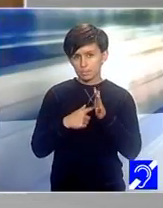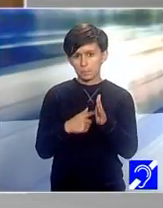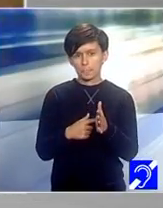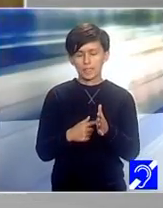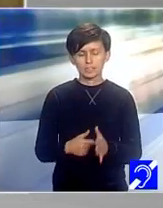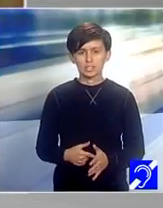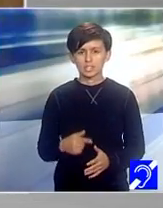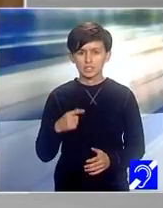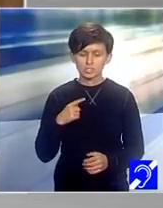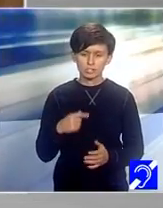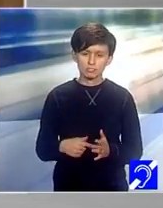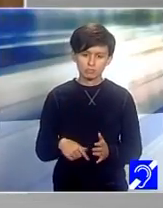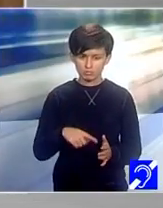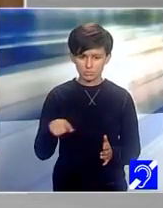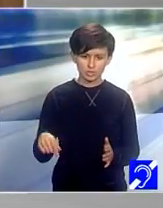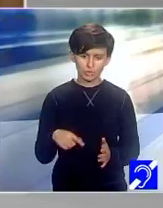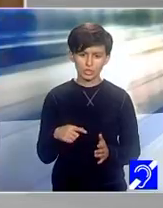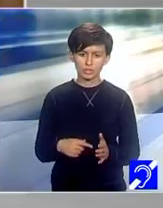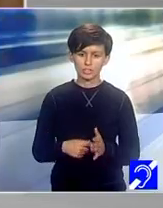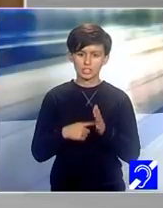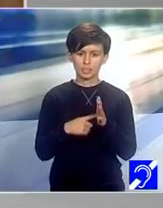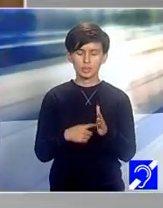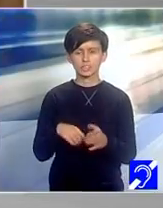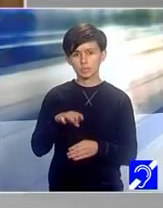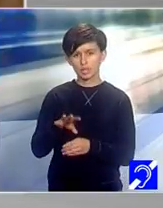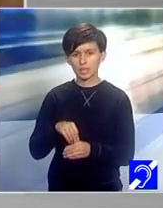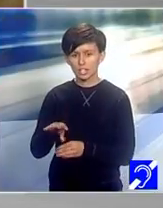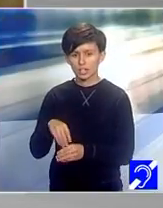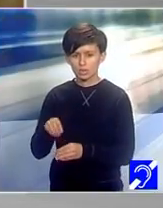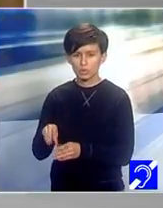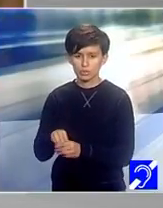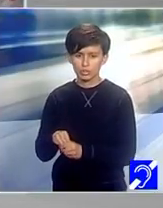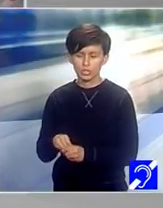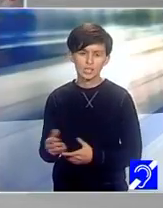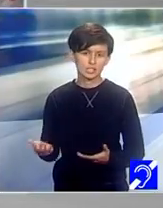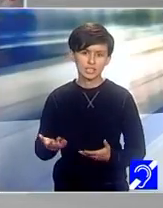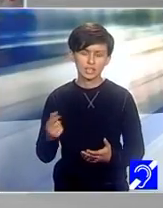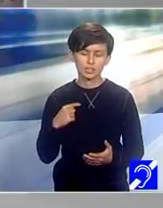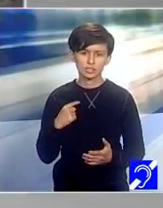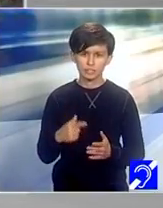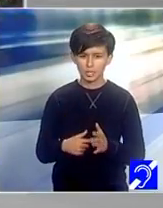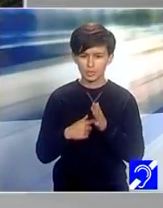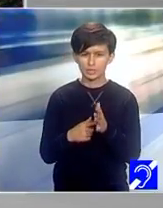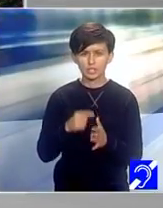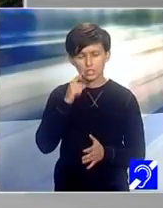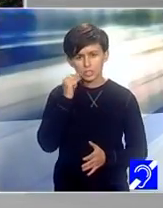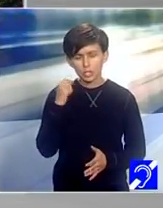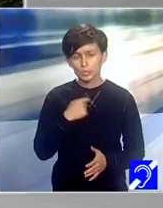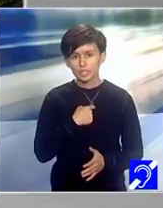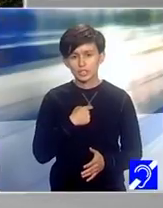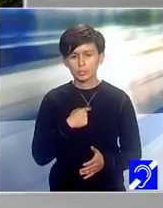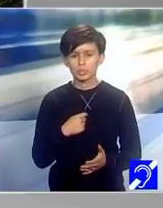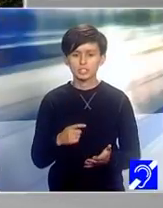fi o să arătăm ca o colecție care vor fi expusă și lumea poate să o comandă ulterior direct